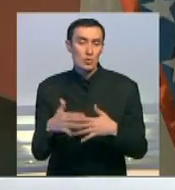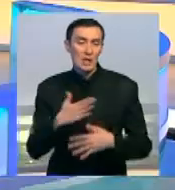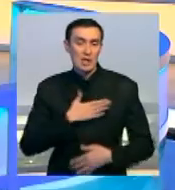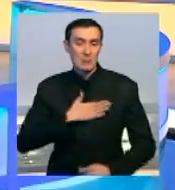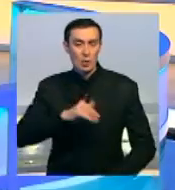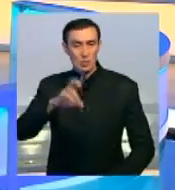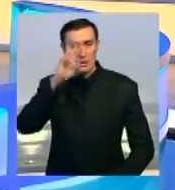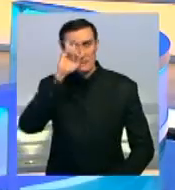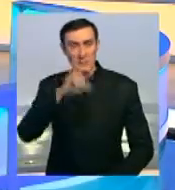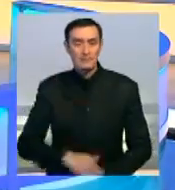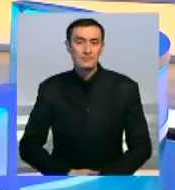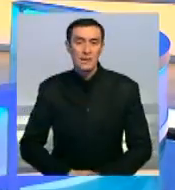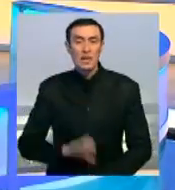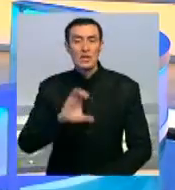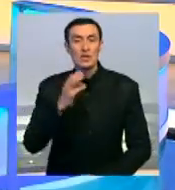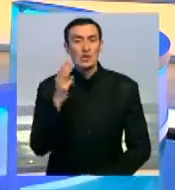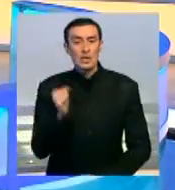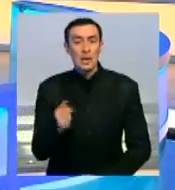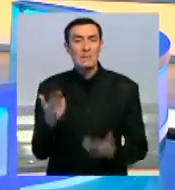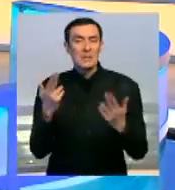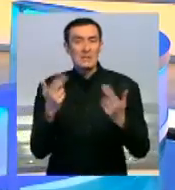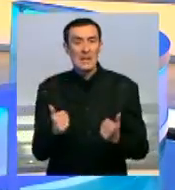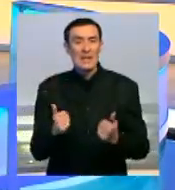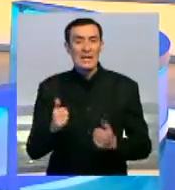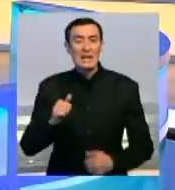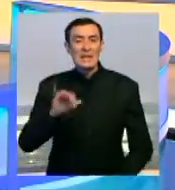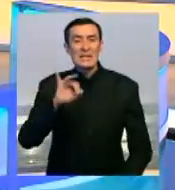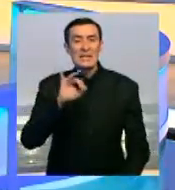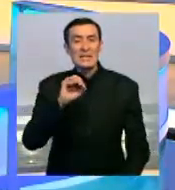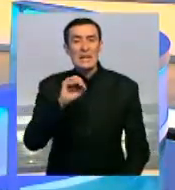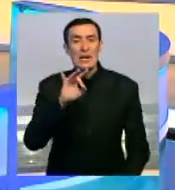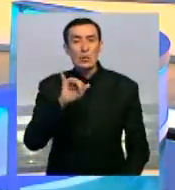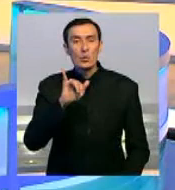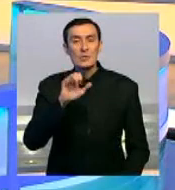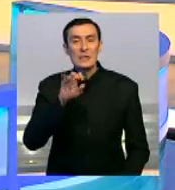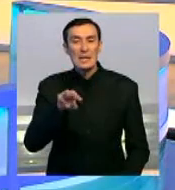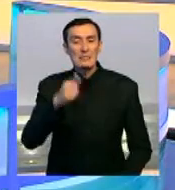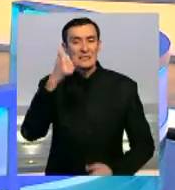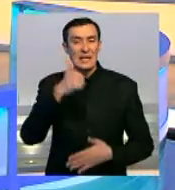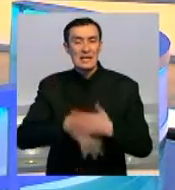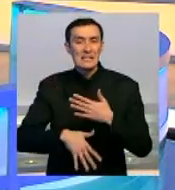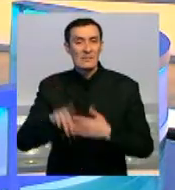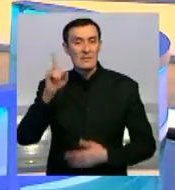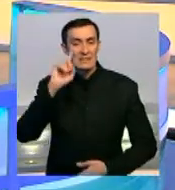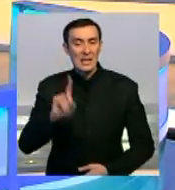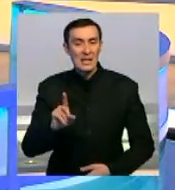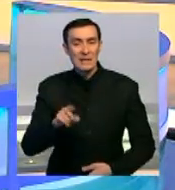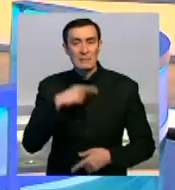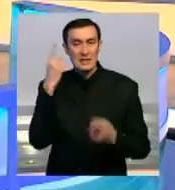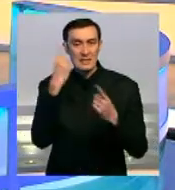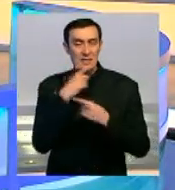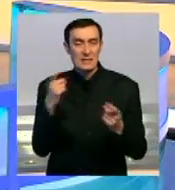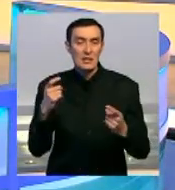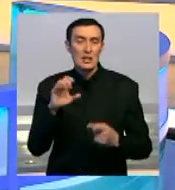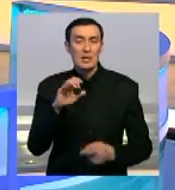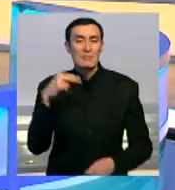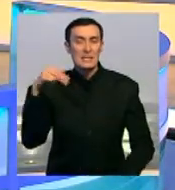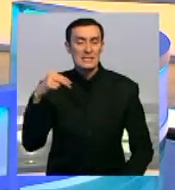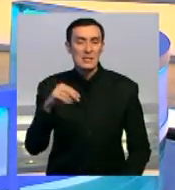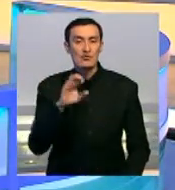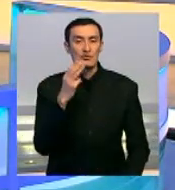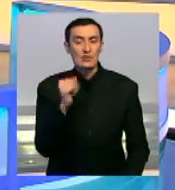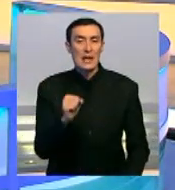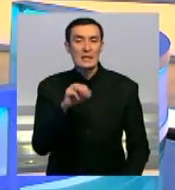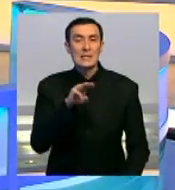отношения. США признали Иерусалим столицей Израиля. Об этом в ходе выступления перед журналистами заявил президент Соединенных Штатов Дональд